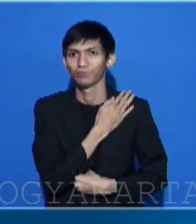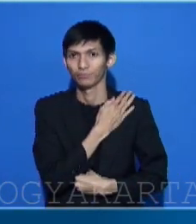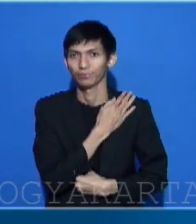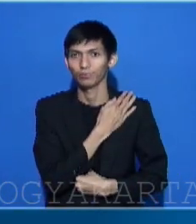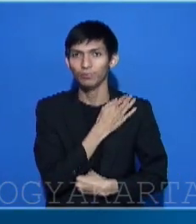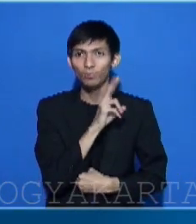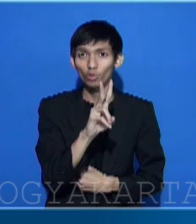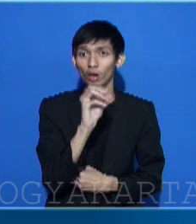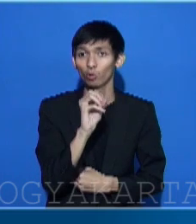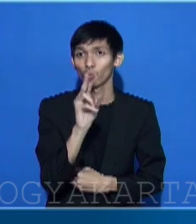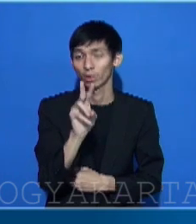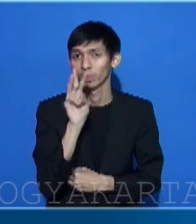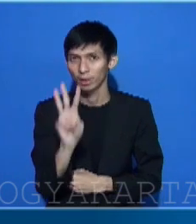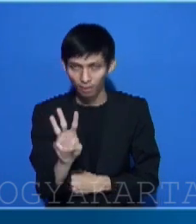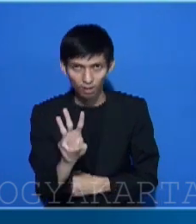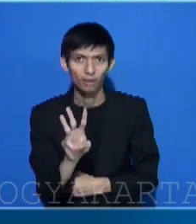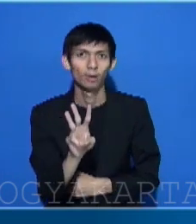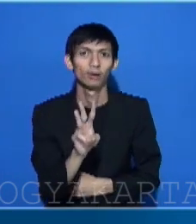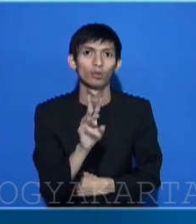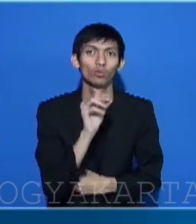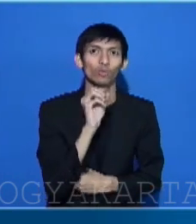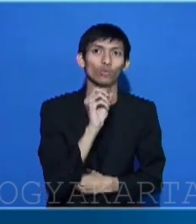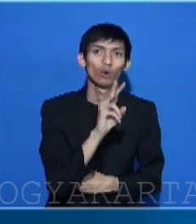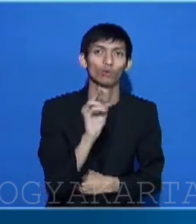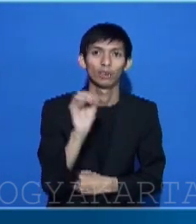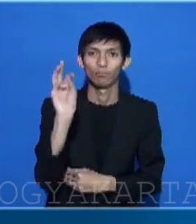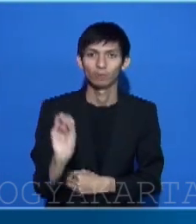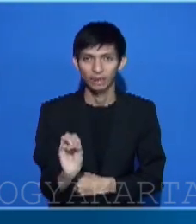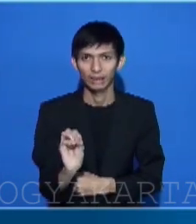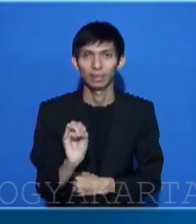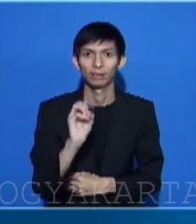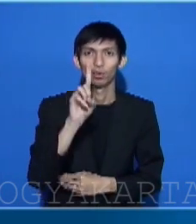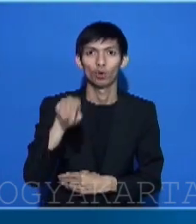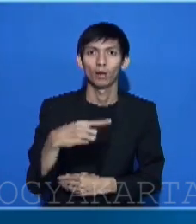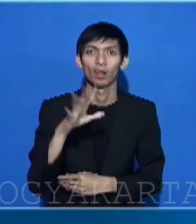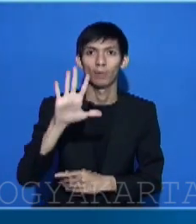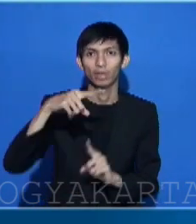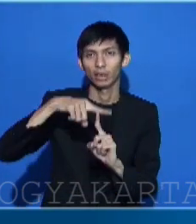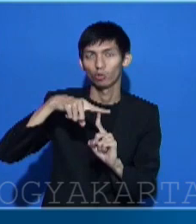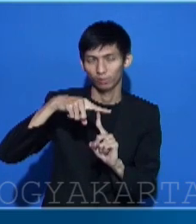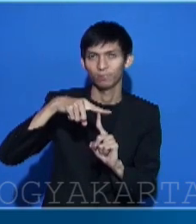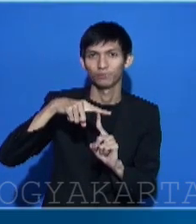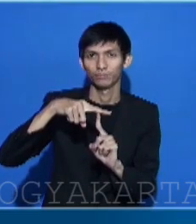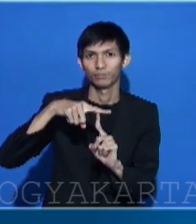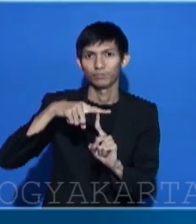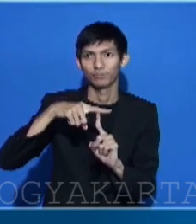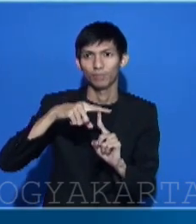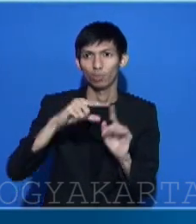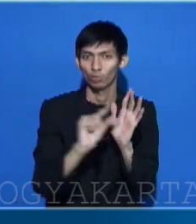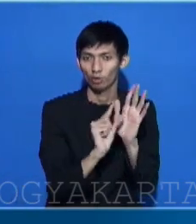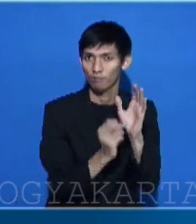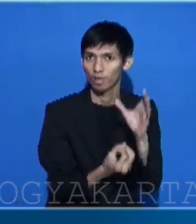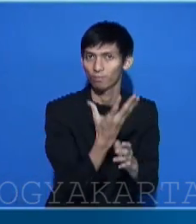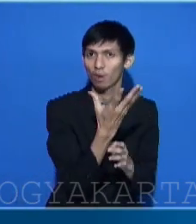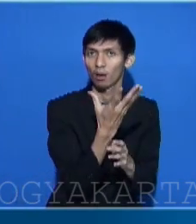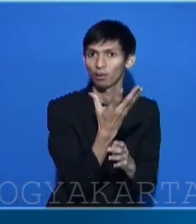mencapai 43% atau setara 1,5 triliun rupiah. Undang-Undang Pengembangan dan Penguatan Sektor Keuangan bagi pelaku